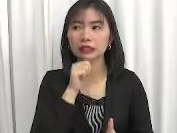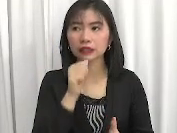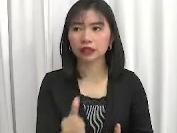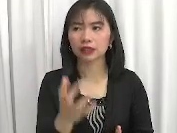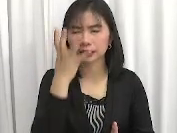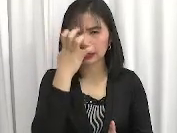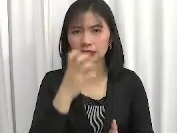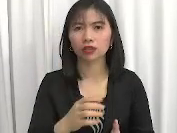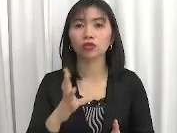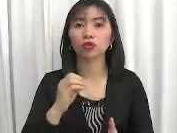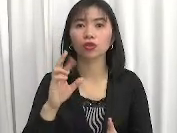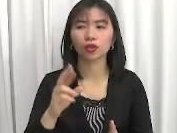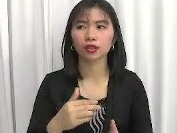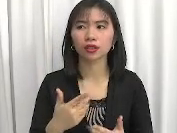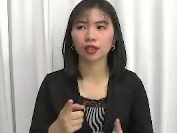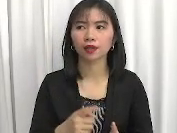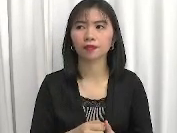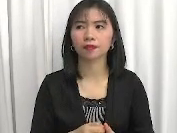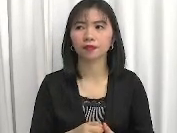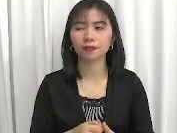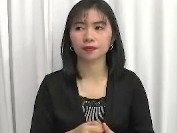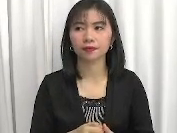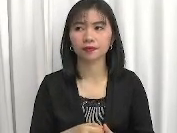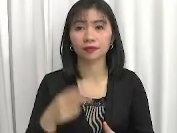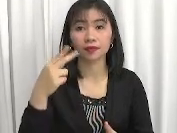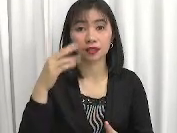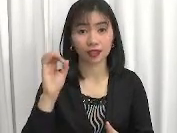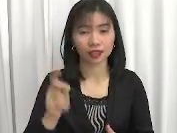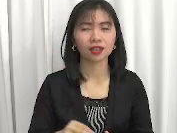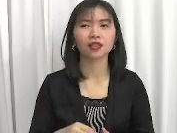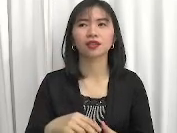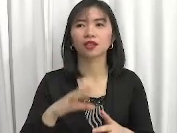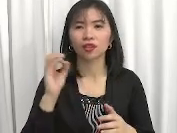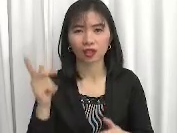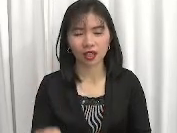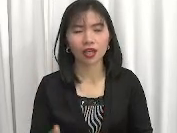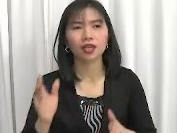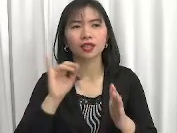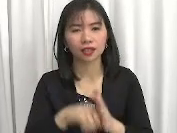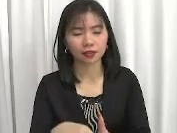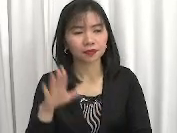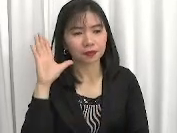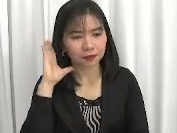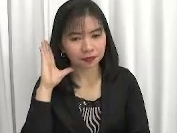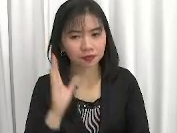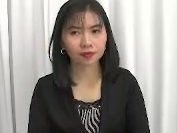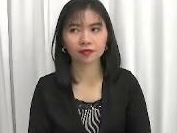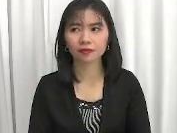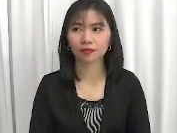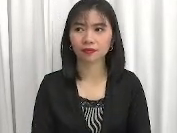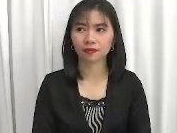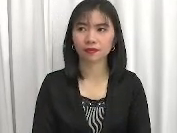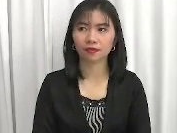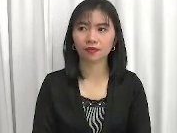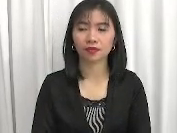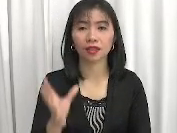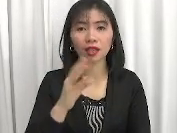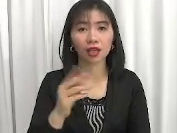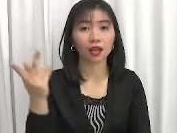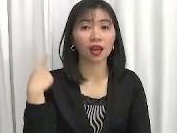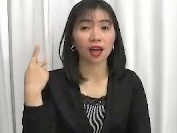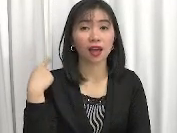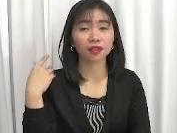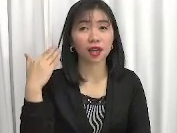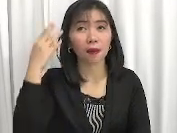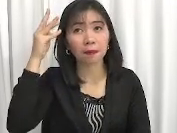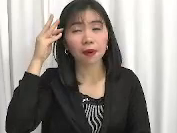ko sa kanya, Han, makinig ka lang muna ha. Magsasalita lang ako, ilalabas ko lang yung nararamdaman ko. Wow. So ganun siya, naka-mindset siya makinig sa akin.